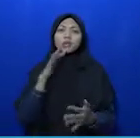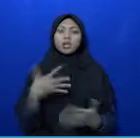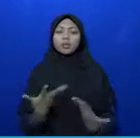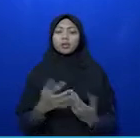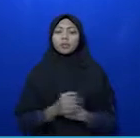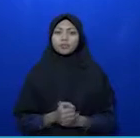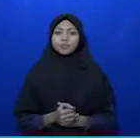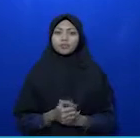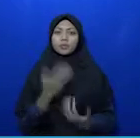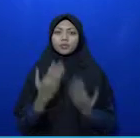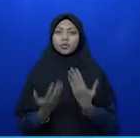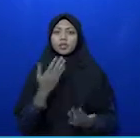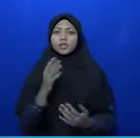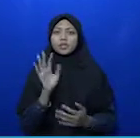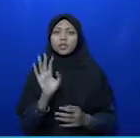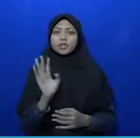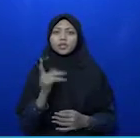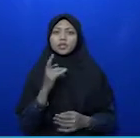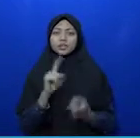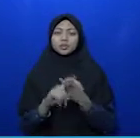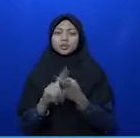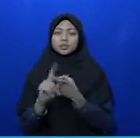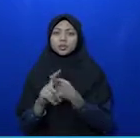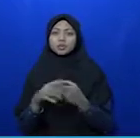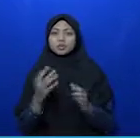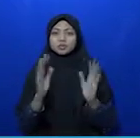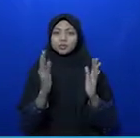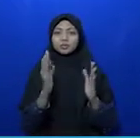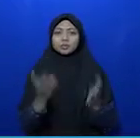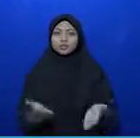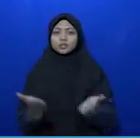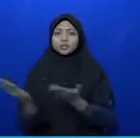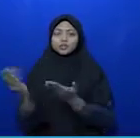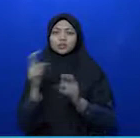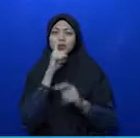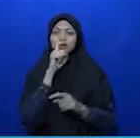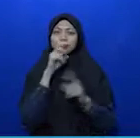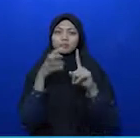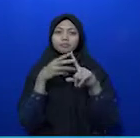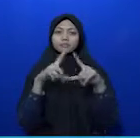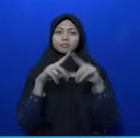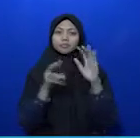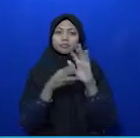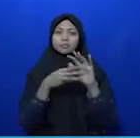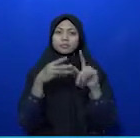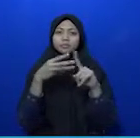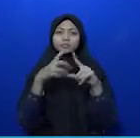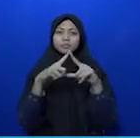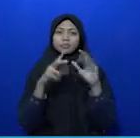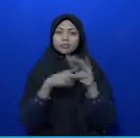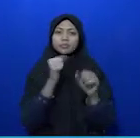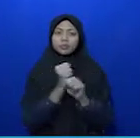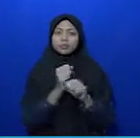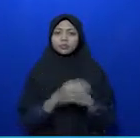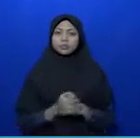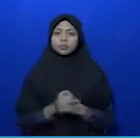lain bisa jalan lancar. Baik. Rekan-rekan, kita kasih aplaus kepada Pak Bambang atas penjelasannya. Nanti rekan-rekan